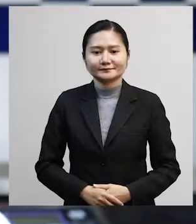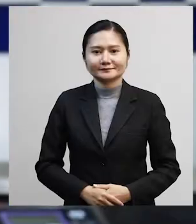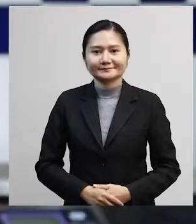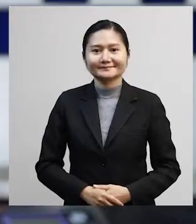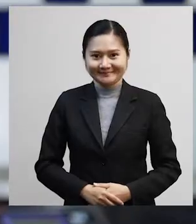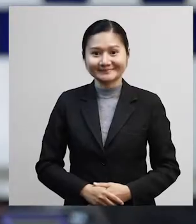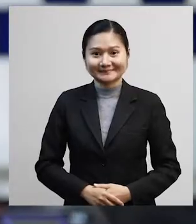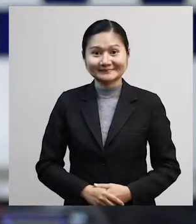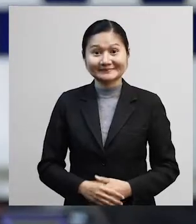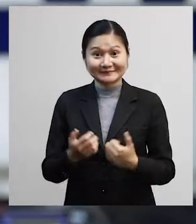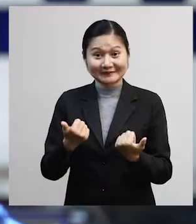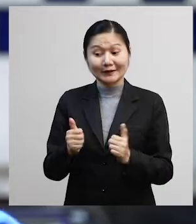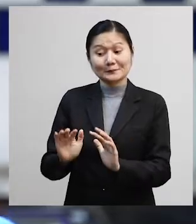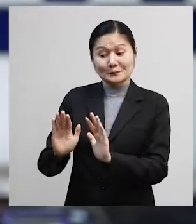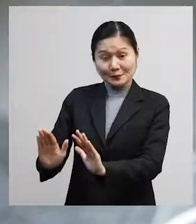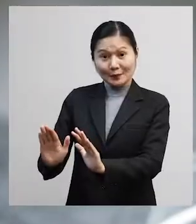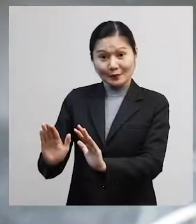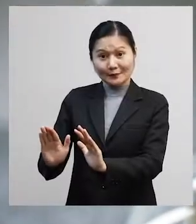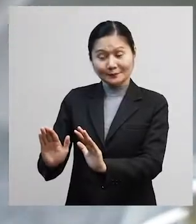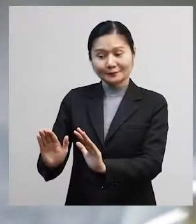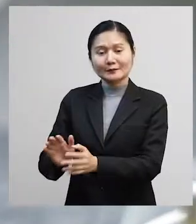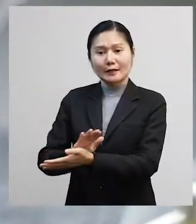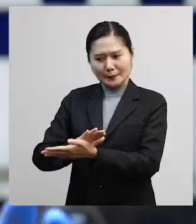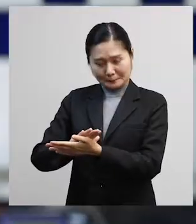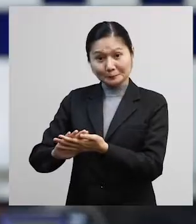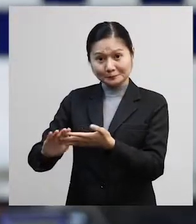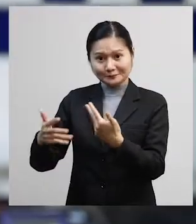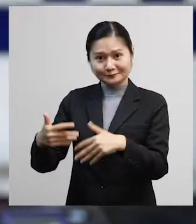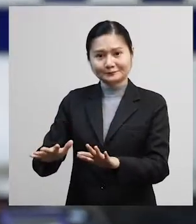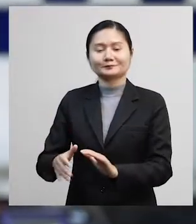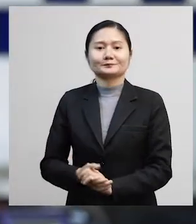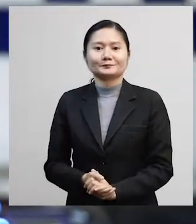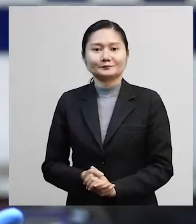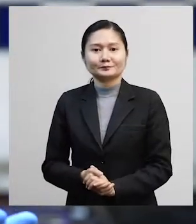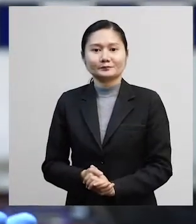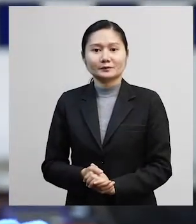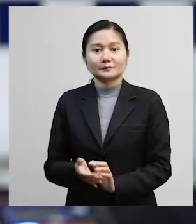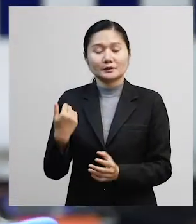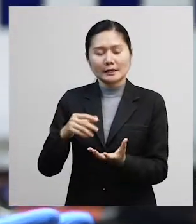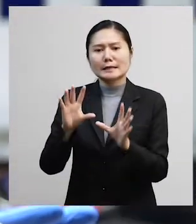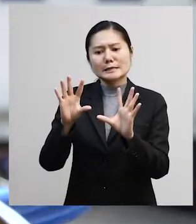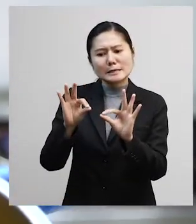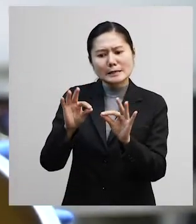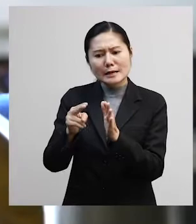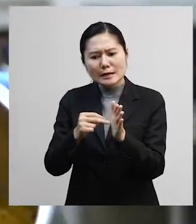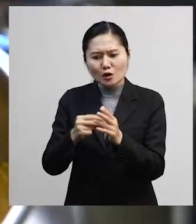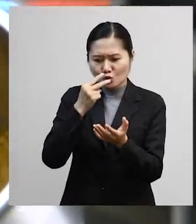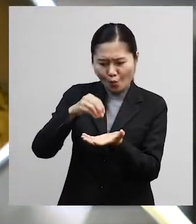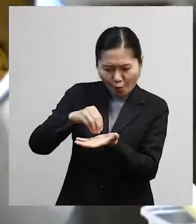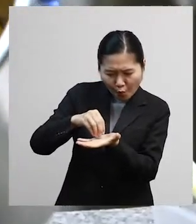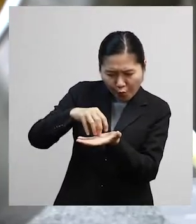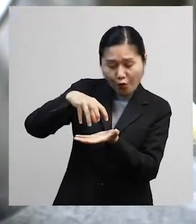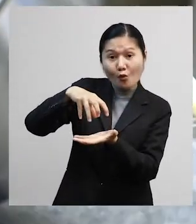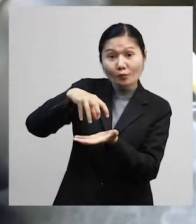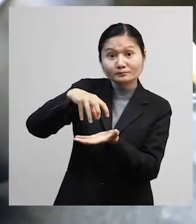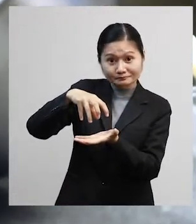ตอนนี้นะคะเราแช่คุกกี้โดของเราไว้สักพักนึงแล้วนะคะเขาก็จะเริ่มเนยเขาก็จะเริ่มเซตตัวนะคะอันนี้ก็เ